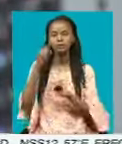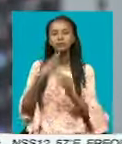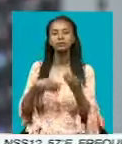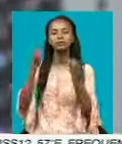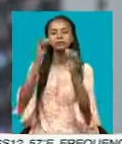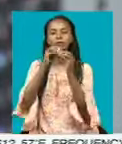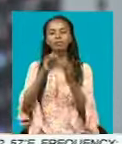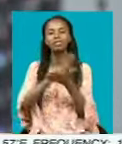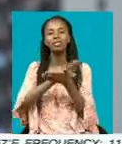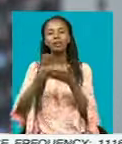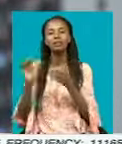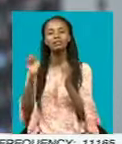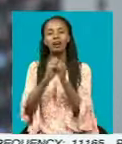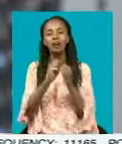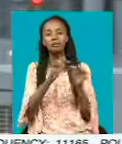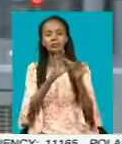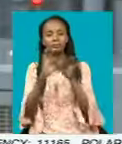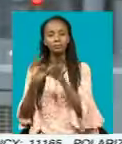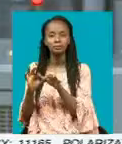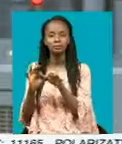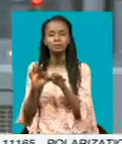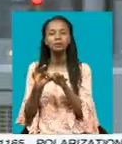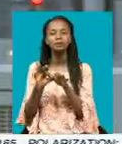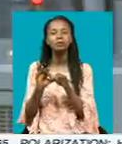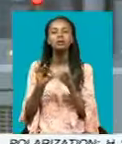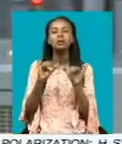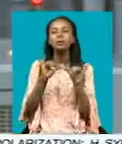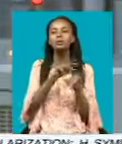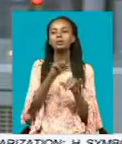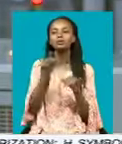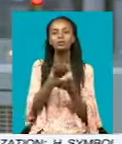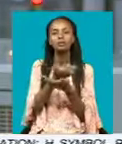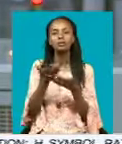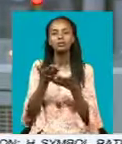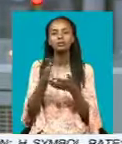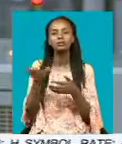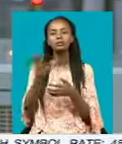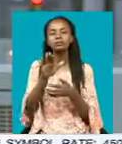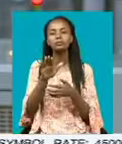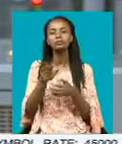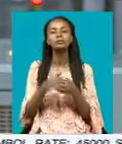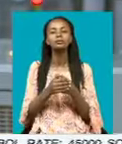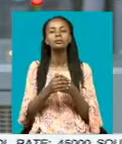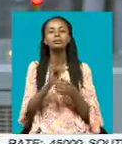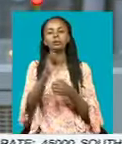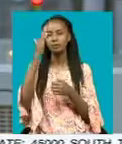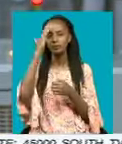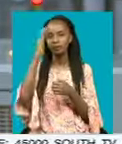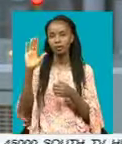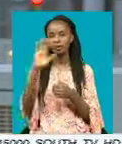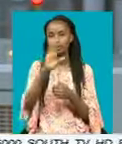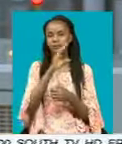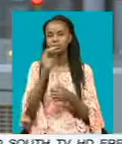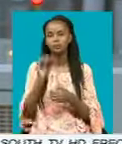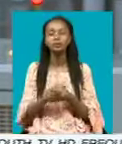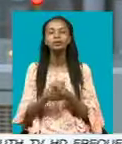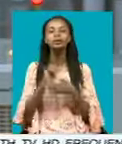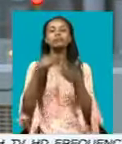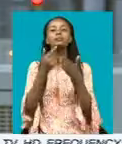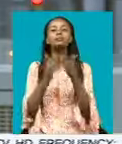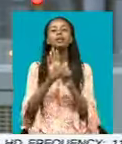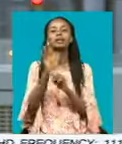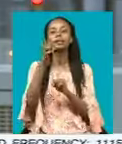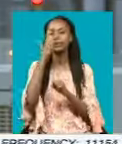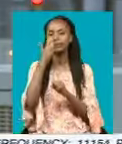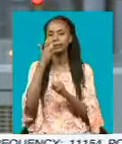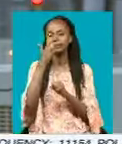እንደዚሁም ከጥራት ጋራም በተያያዘ ያው እነዚህ እቃዎች ሃይቴክ ናቸው እንደሚታወቁትና በቂ ልምድና